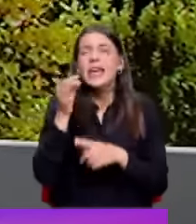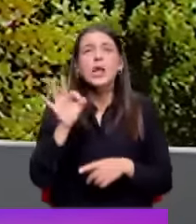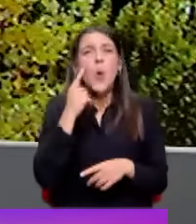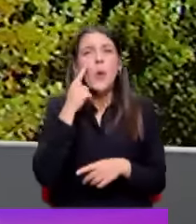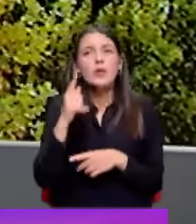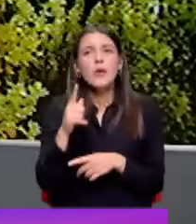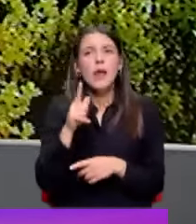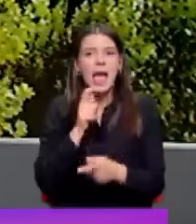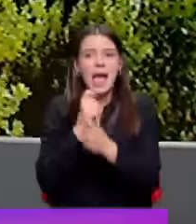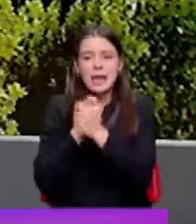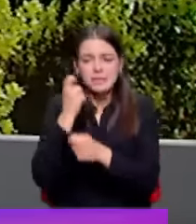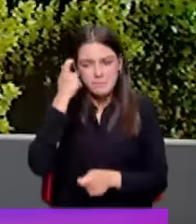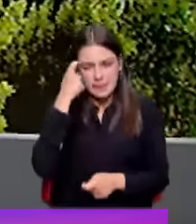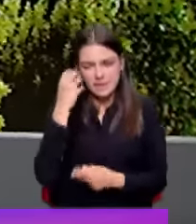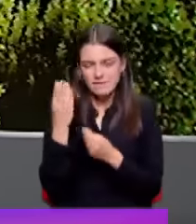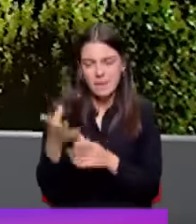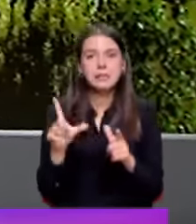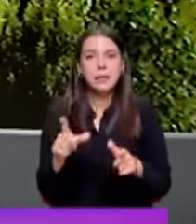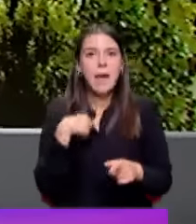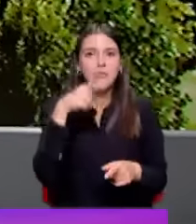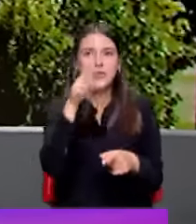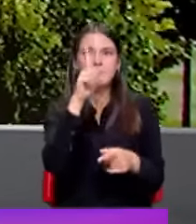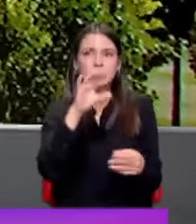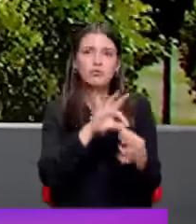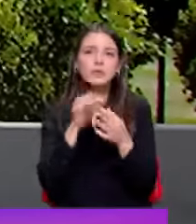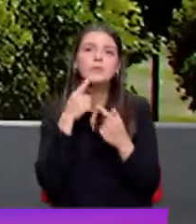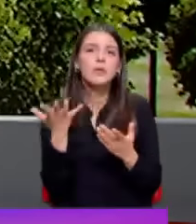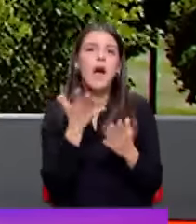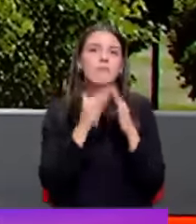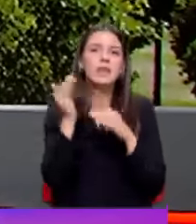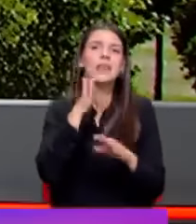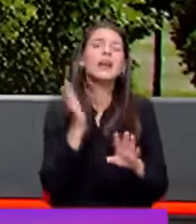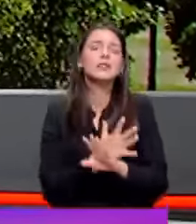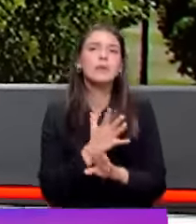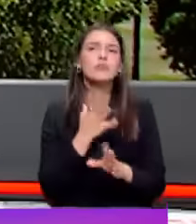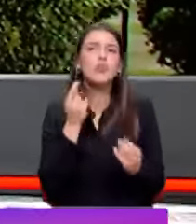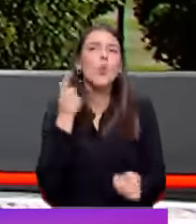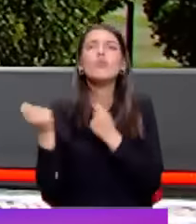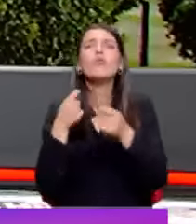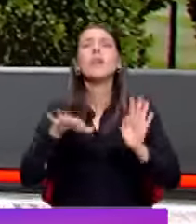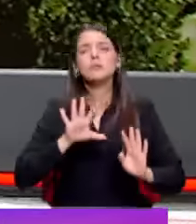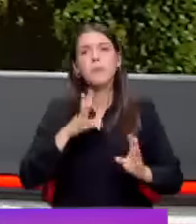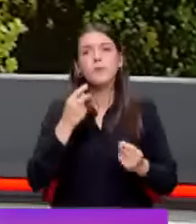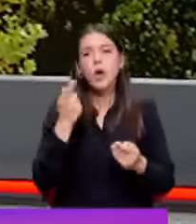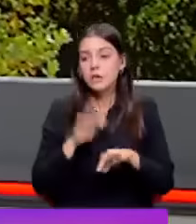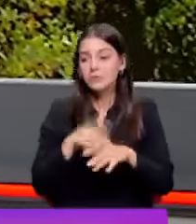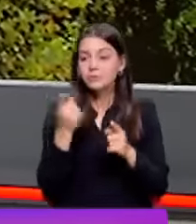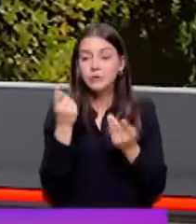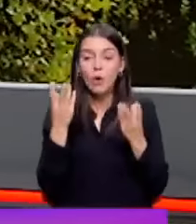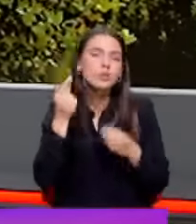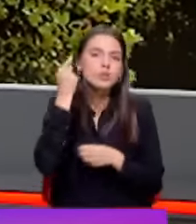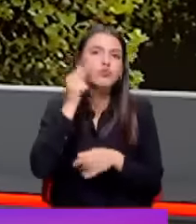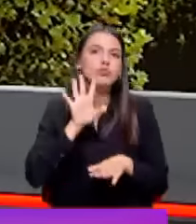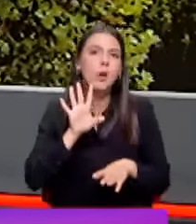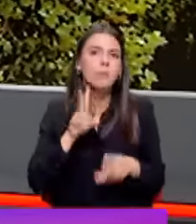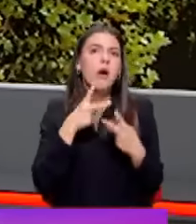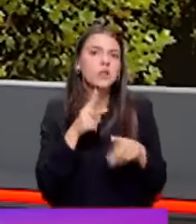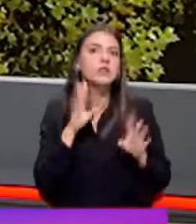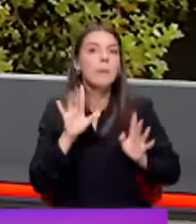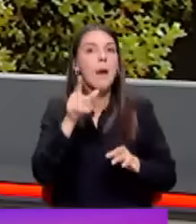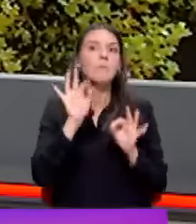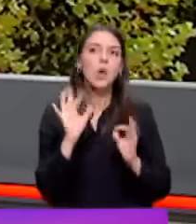öğretilmesi gereken bir bilgi. Hani ben bunu bir cümle söyler geçerim, daha fazla uğraşmam çünkü çok yapabileceğim bir şey olduğunu düşünmüyorum açıkçası. Ama